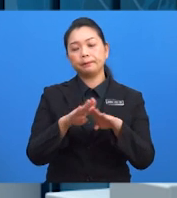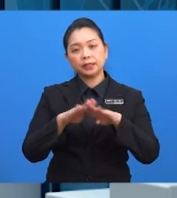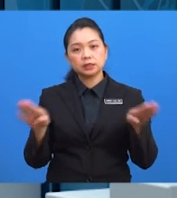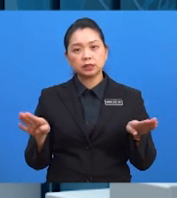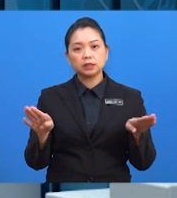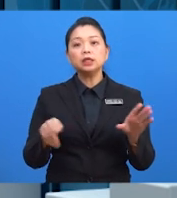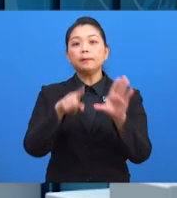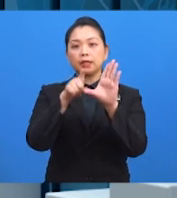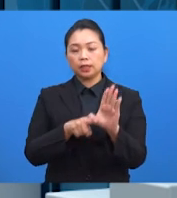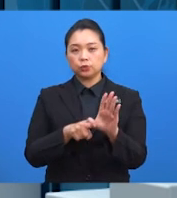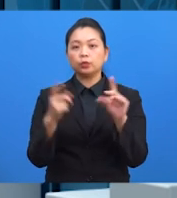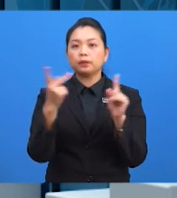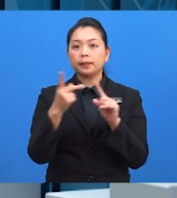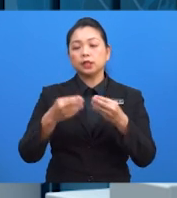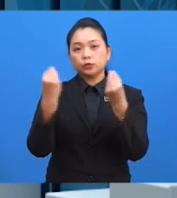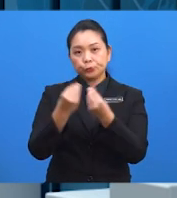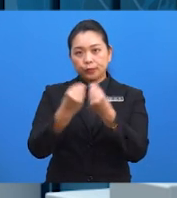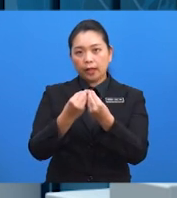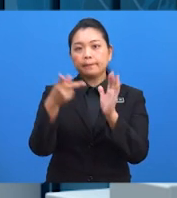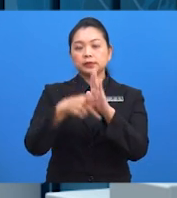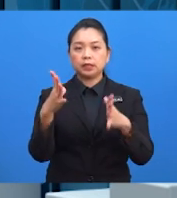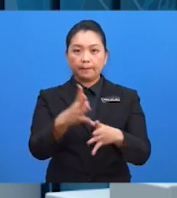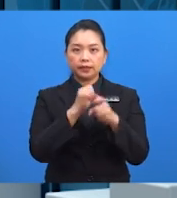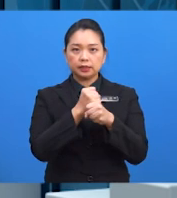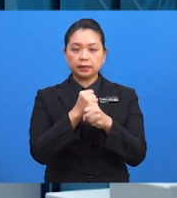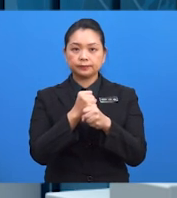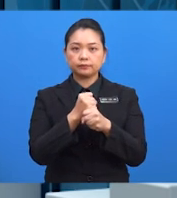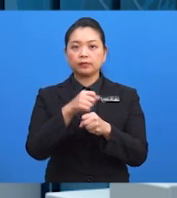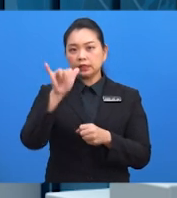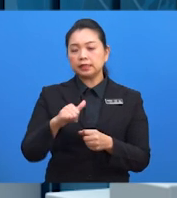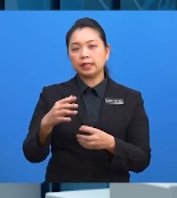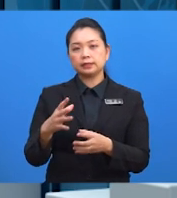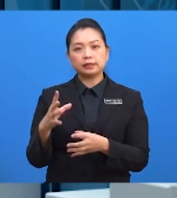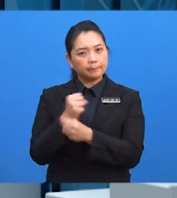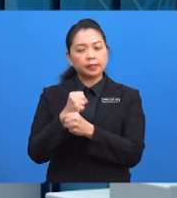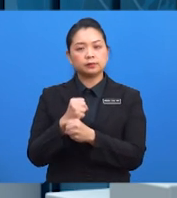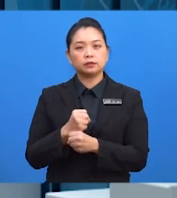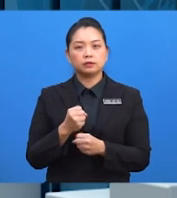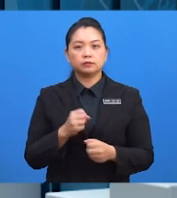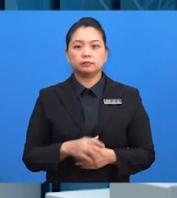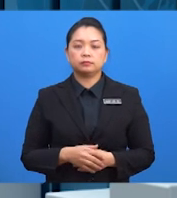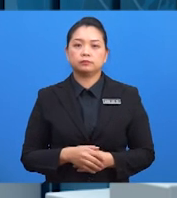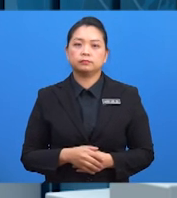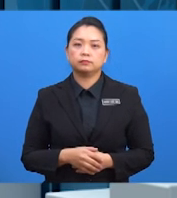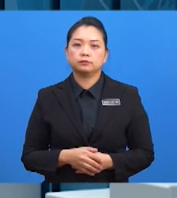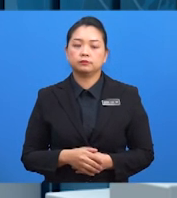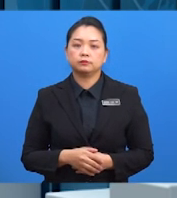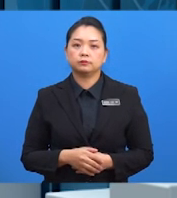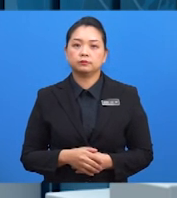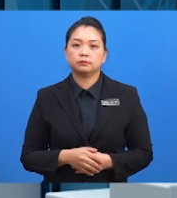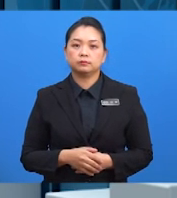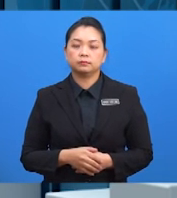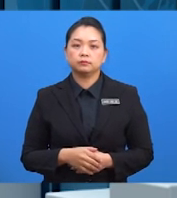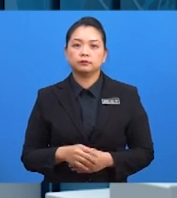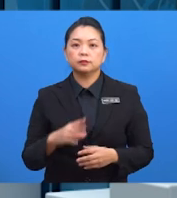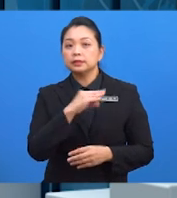Ia juga bergantung kepada jumlah pendapatan yang diperolehi, komitmen kewangan dan